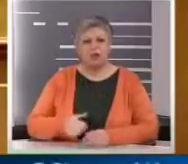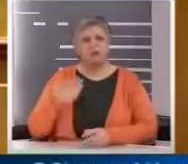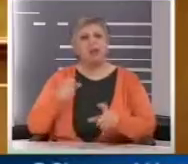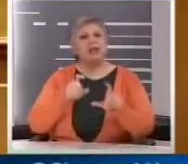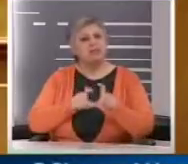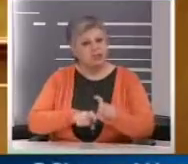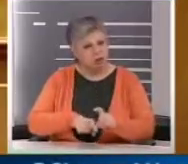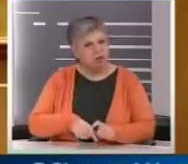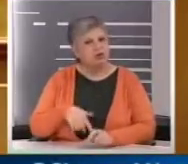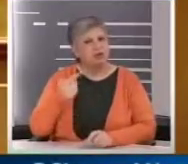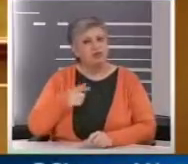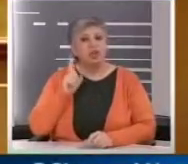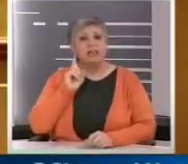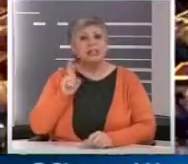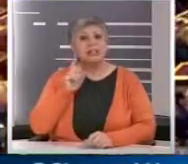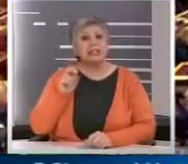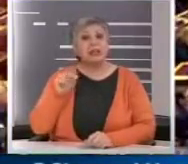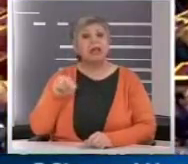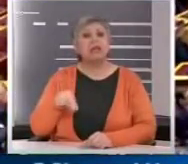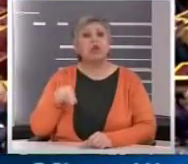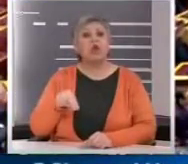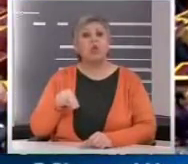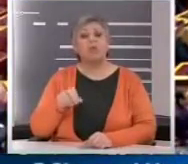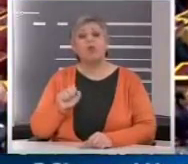της κυρίας Νικολοπούλου Στουρνάρα.